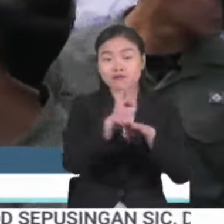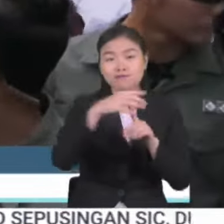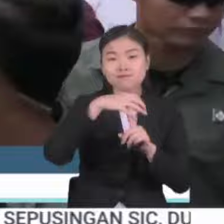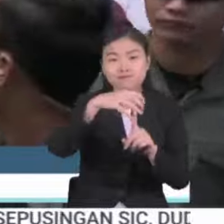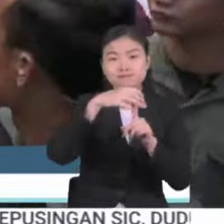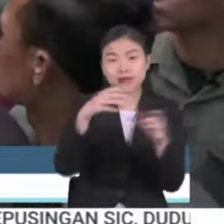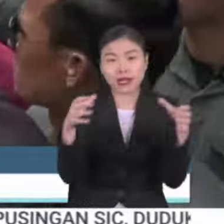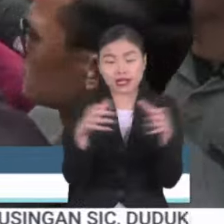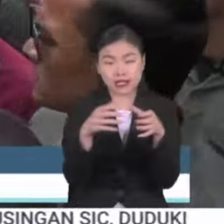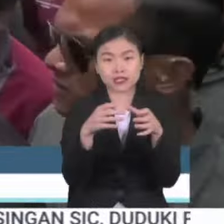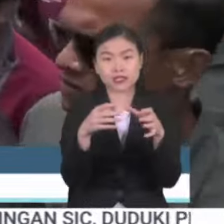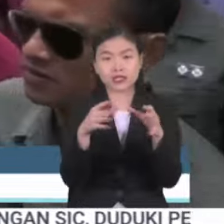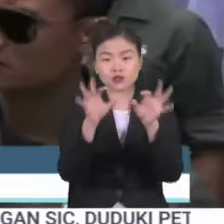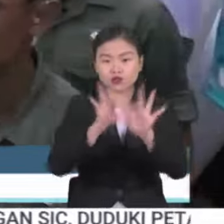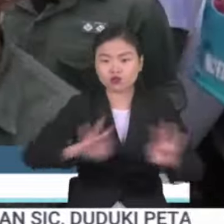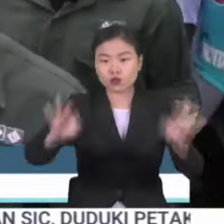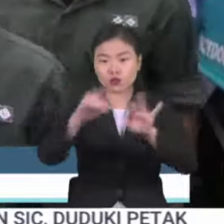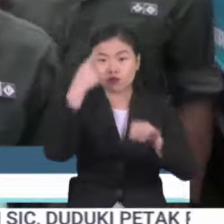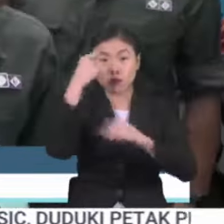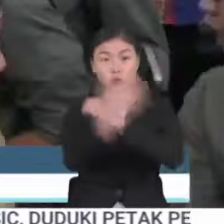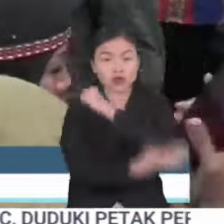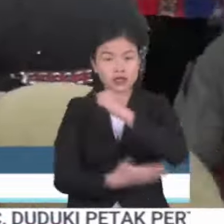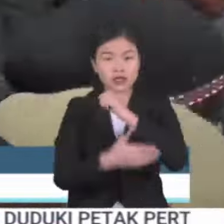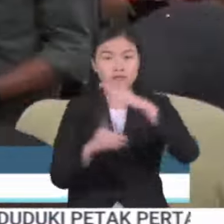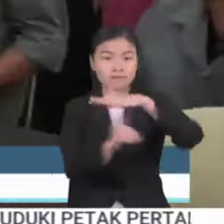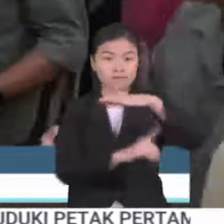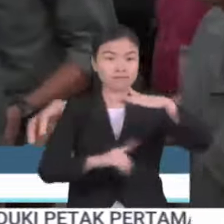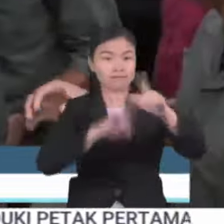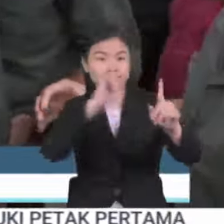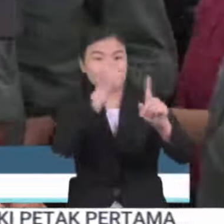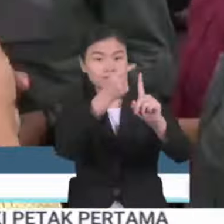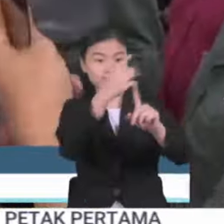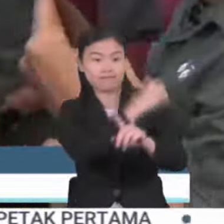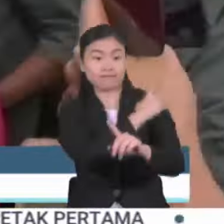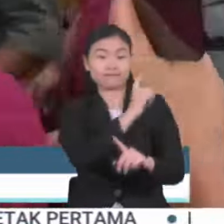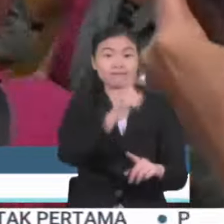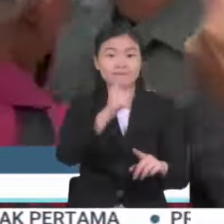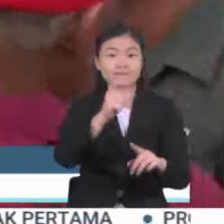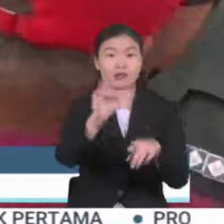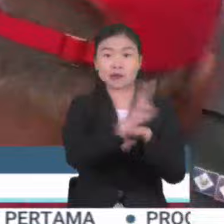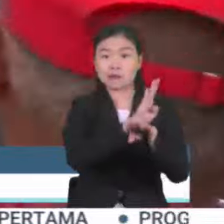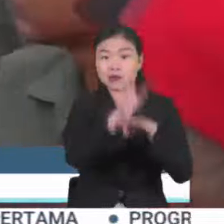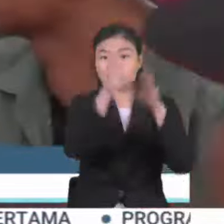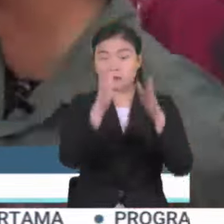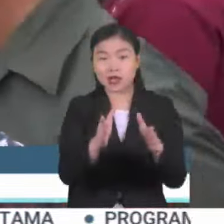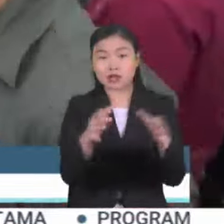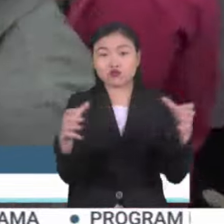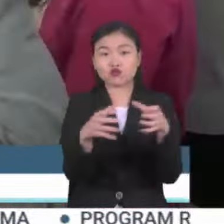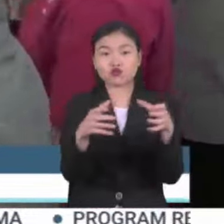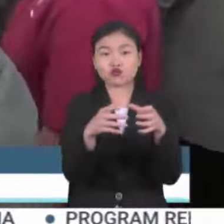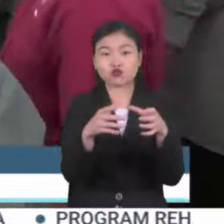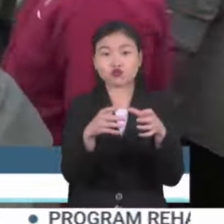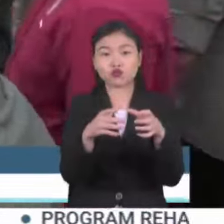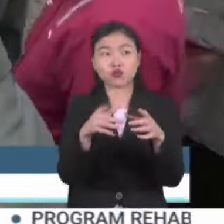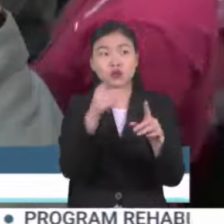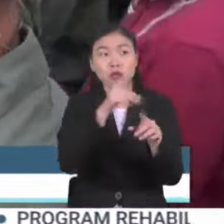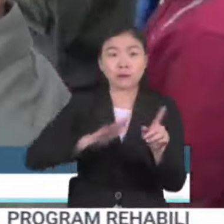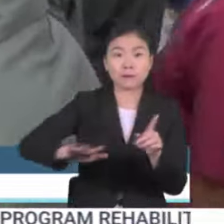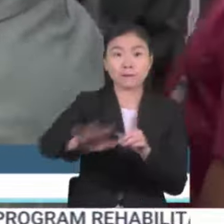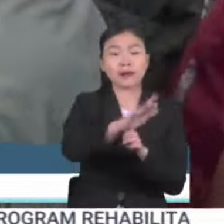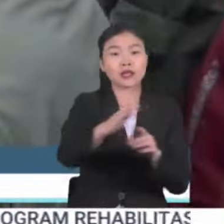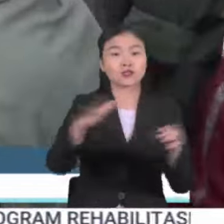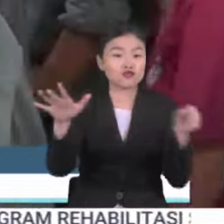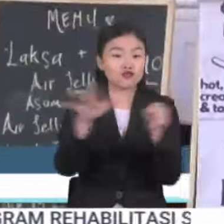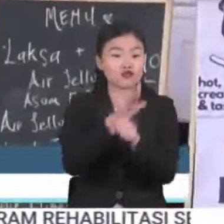Peniaga Kecil Nadi Ekonomi Negara. Dasar berkenaan bertujuan memperkasakan penjajah dan peniaga kecil ke arah persekitaran perniagaan